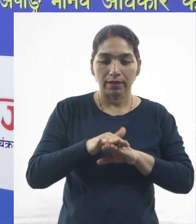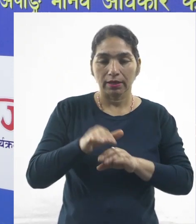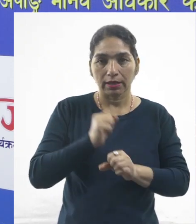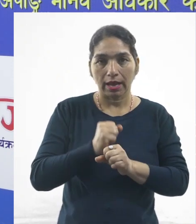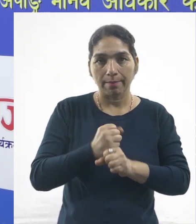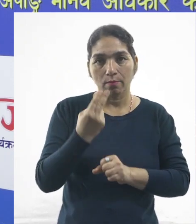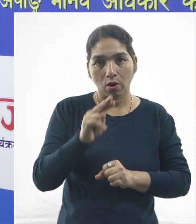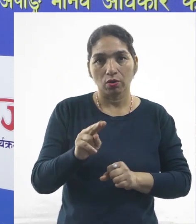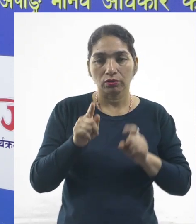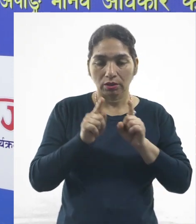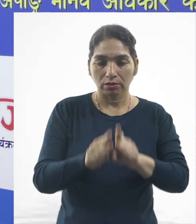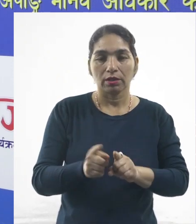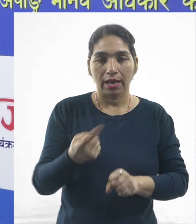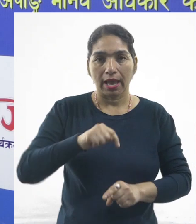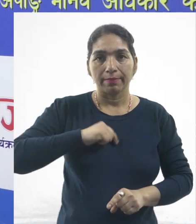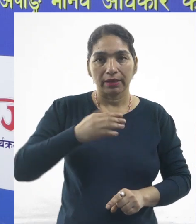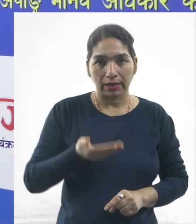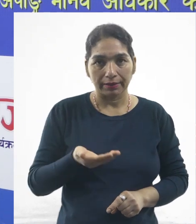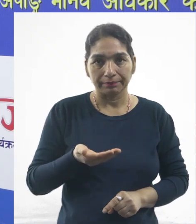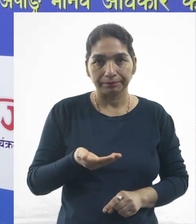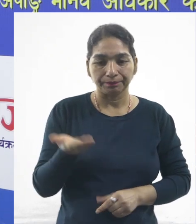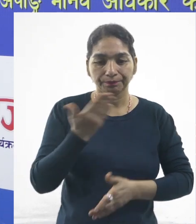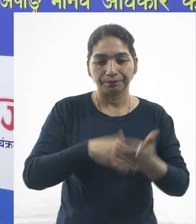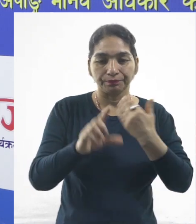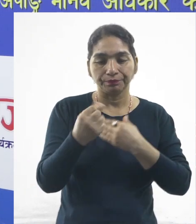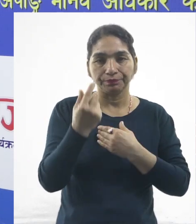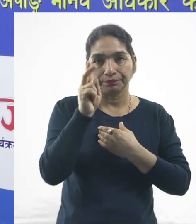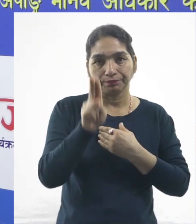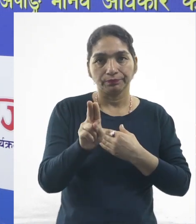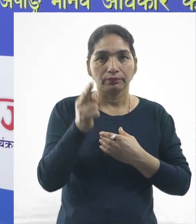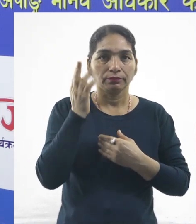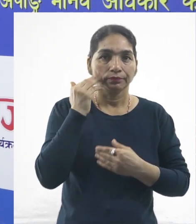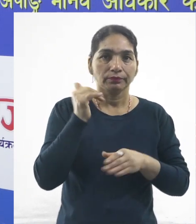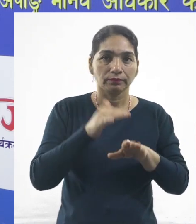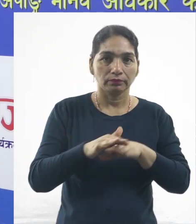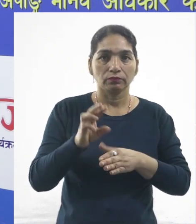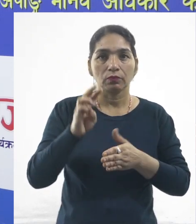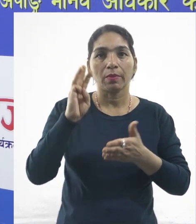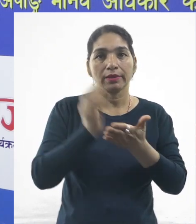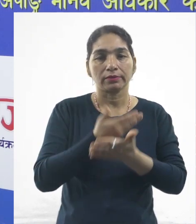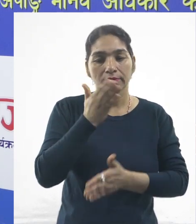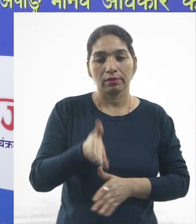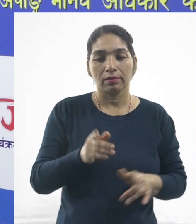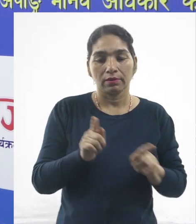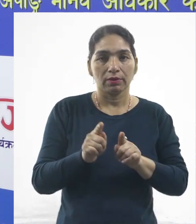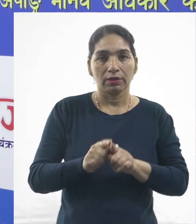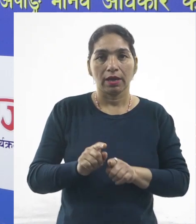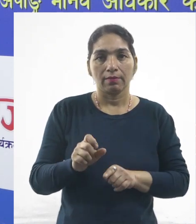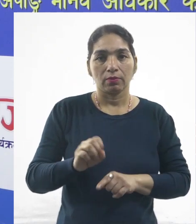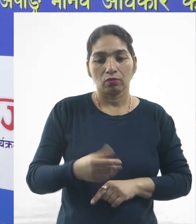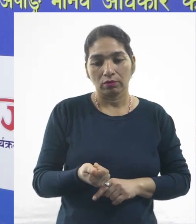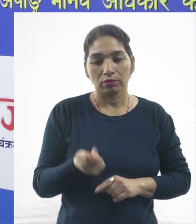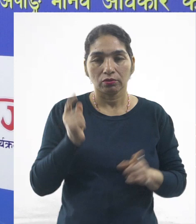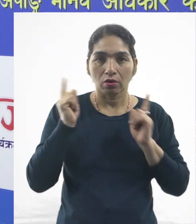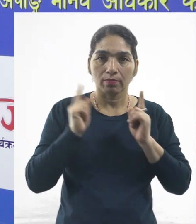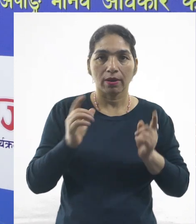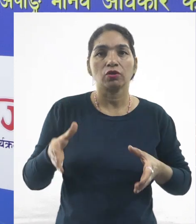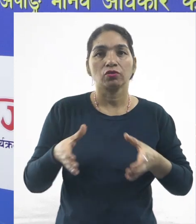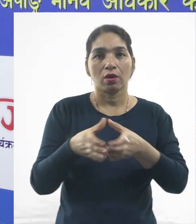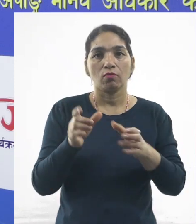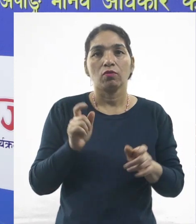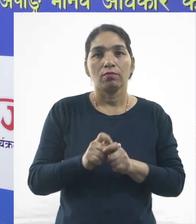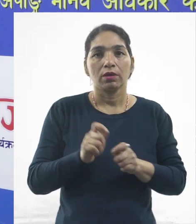भएको सँगसँगै हामीलाई अपाङ्गता भएको महिलाहरूको महासङ्घले पनि हाम्रो गोकर्णेश्वर नगरपालिकामा समूह